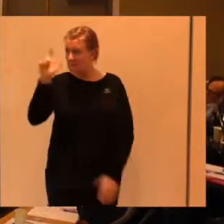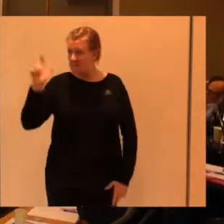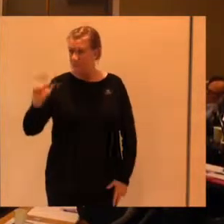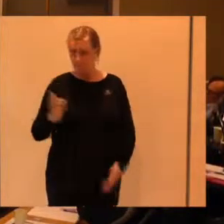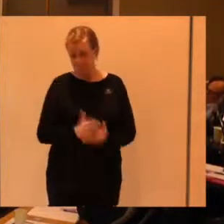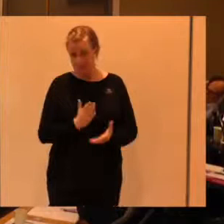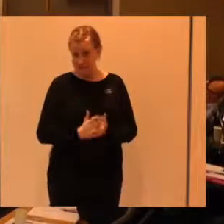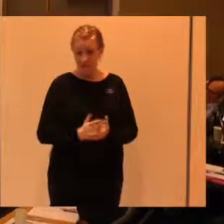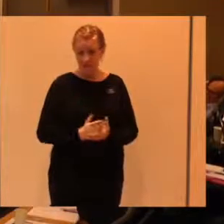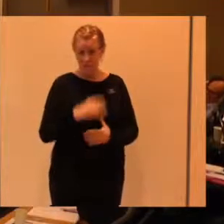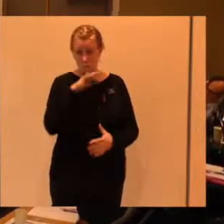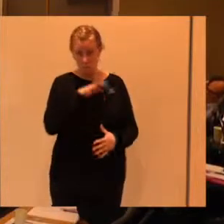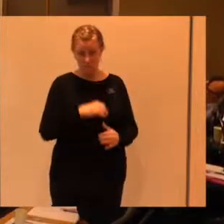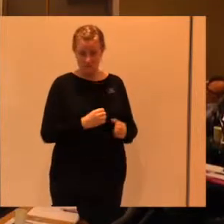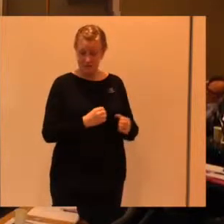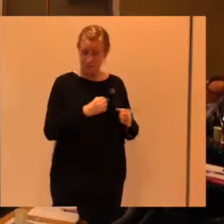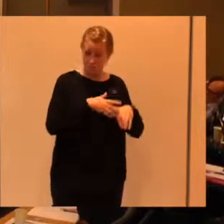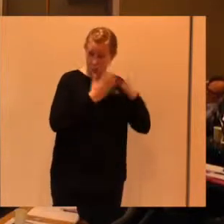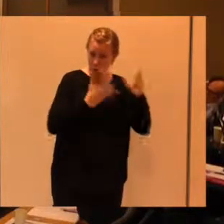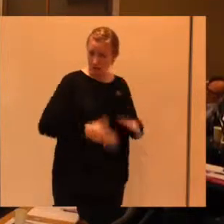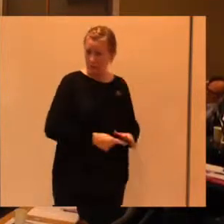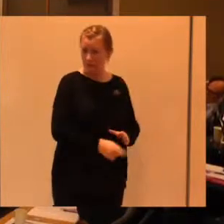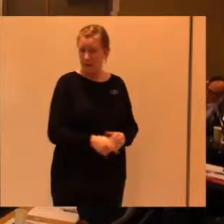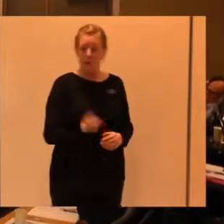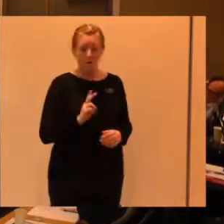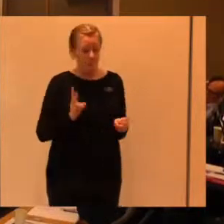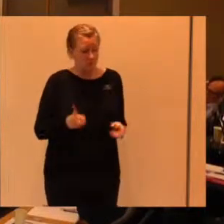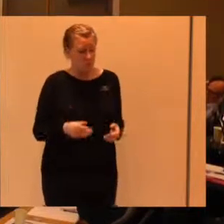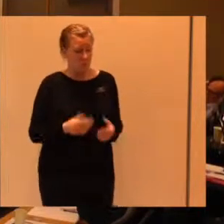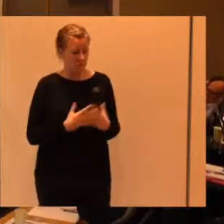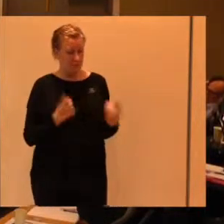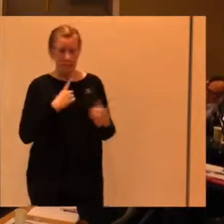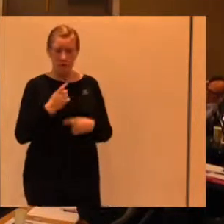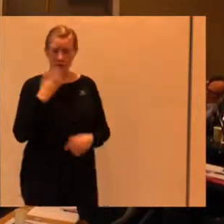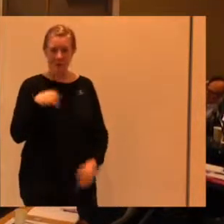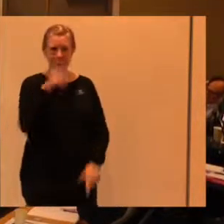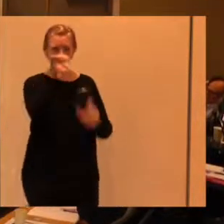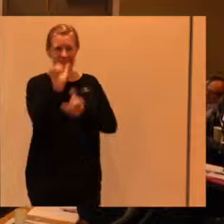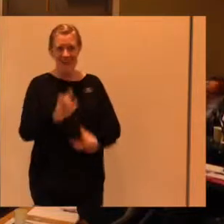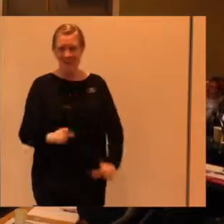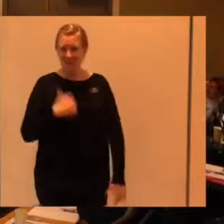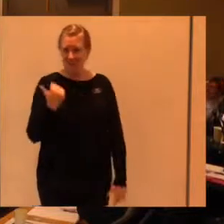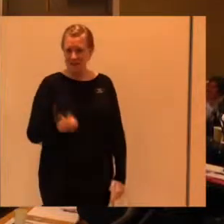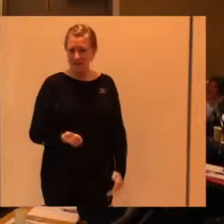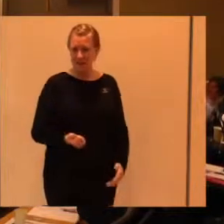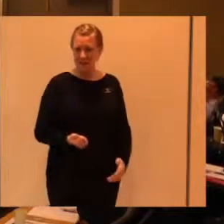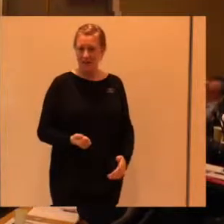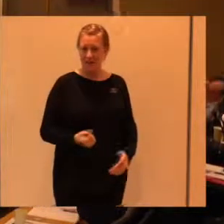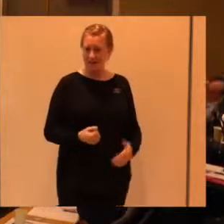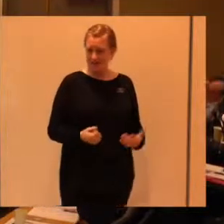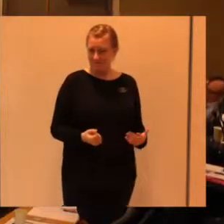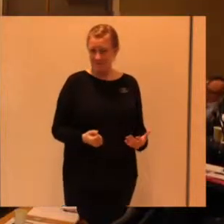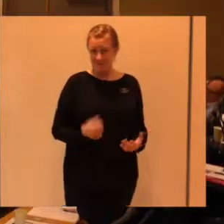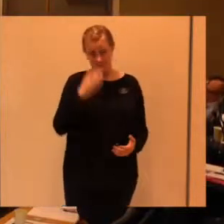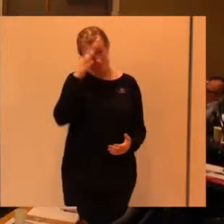på historiskt viktiga byggnader, men sen kan fler människor ta del av och klottra eller göra sitt eget klotter. Det är svårt kanske